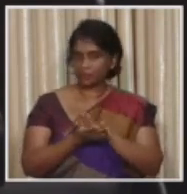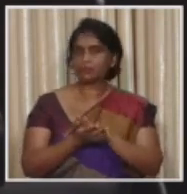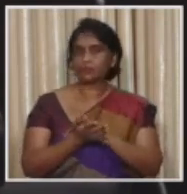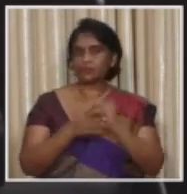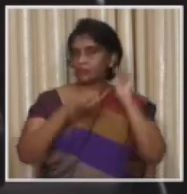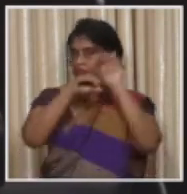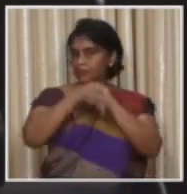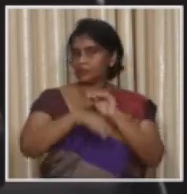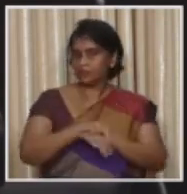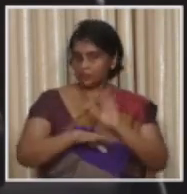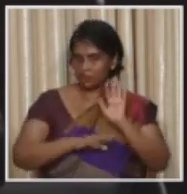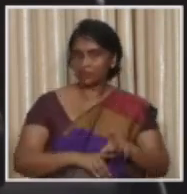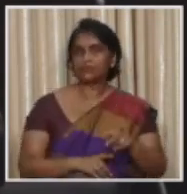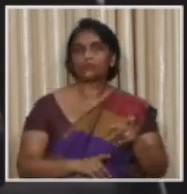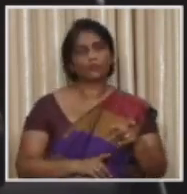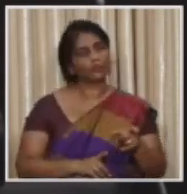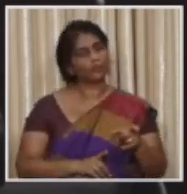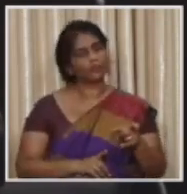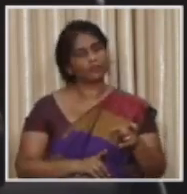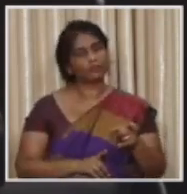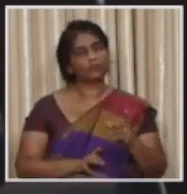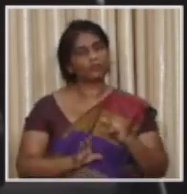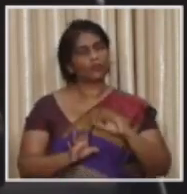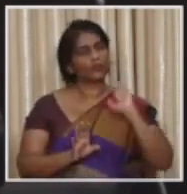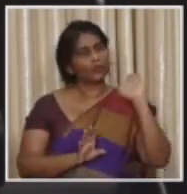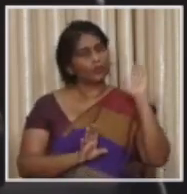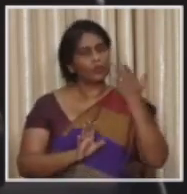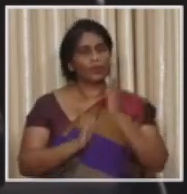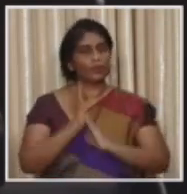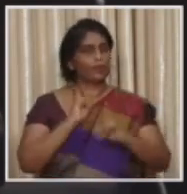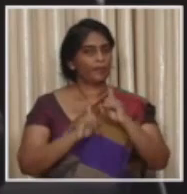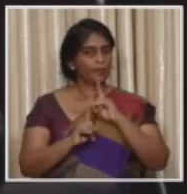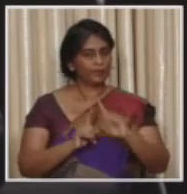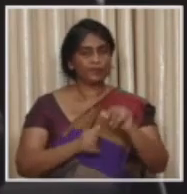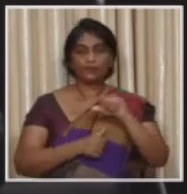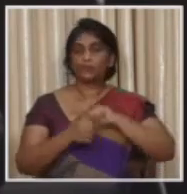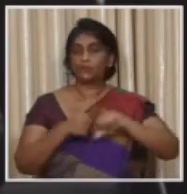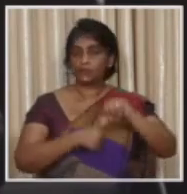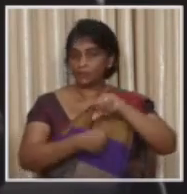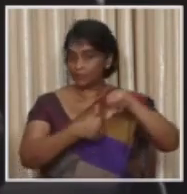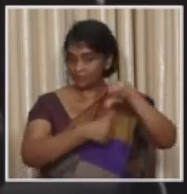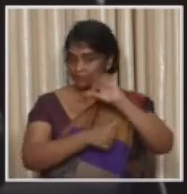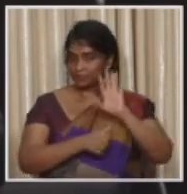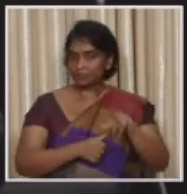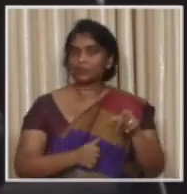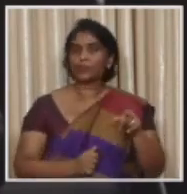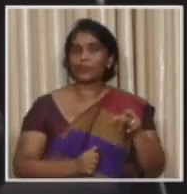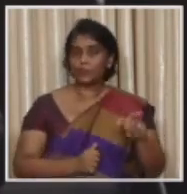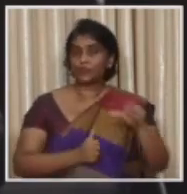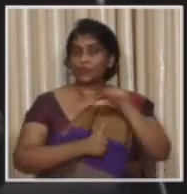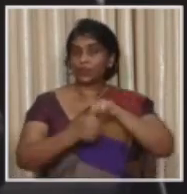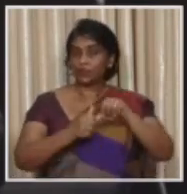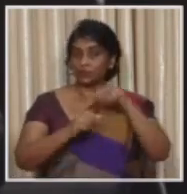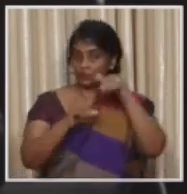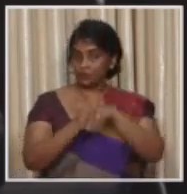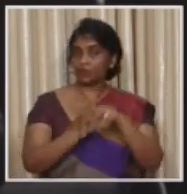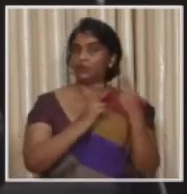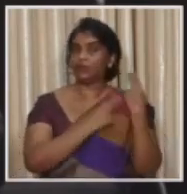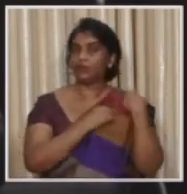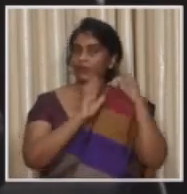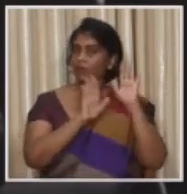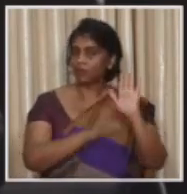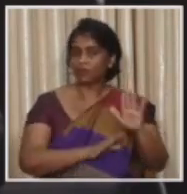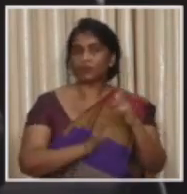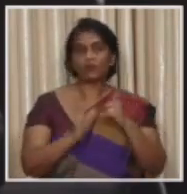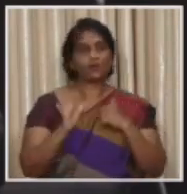ලැබෙන කාරණාවක් තමයි හැම අමාත්‍යංශයකම තියෙන ආයතනවල ඒ ආයතනවලට පැවරිලා තියෙන එහෙම